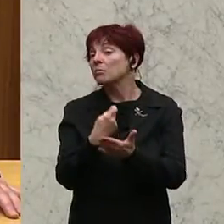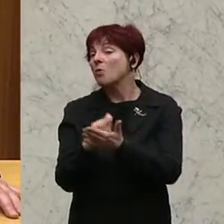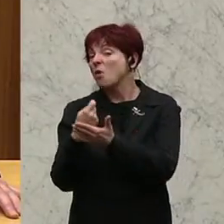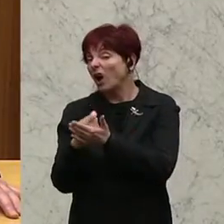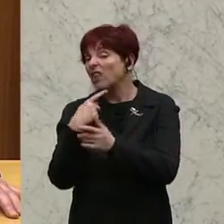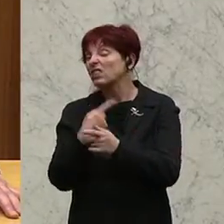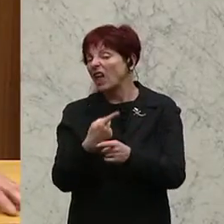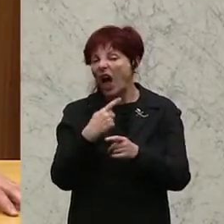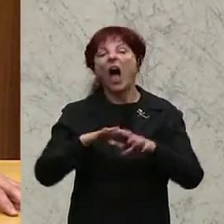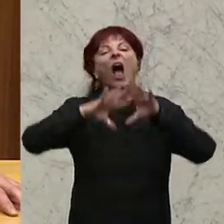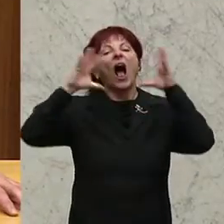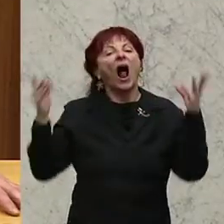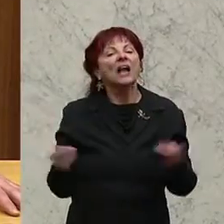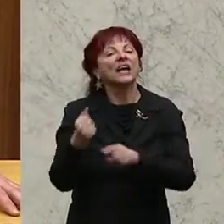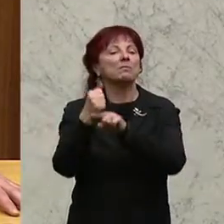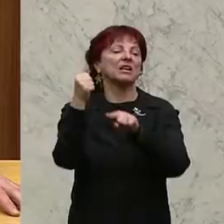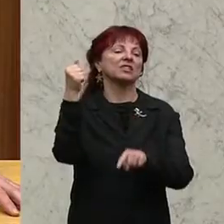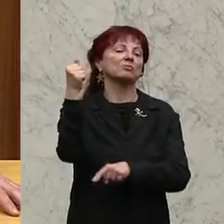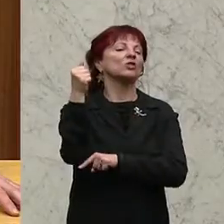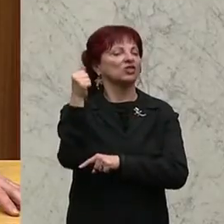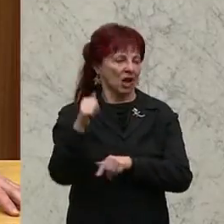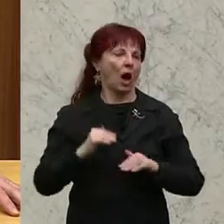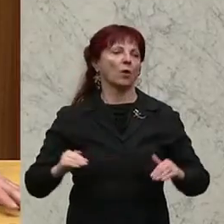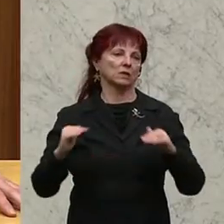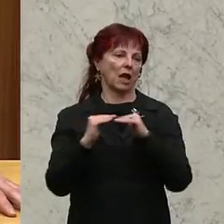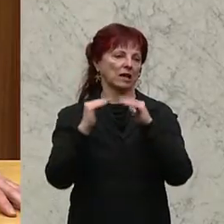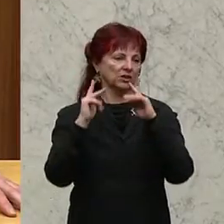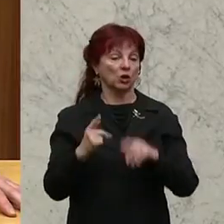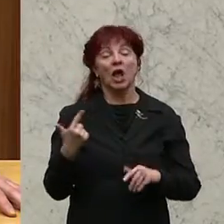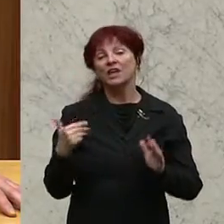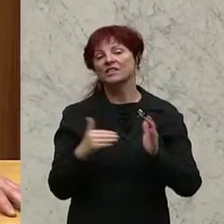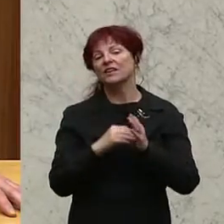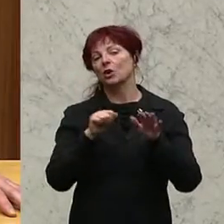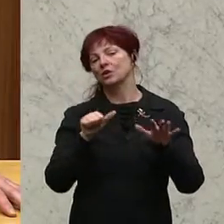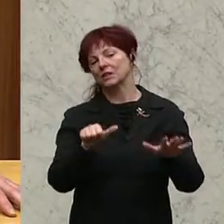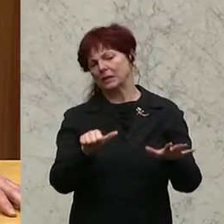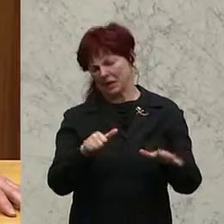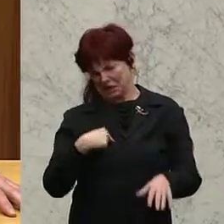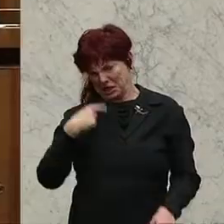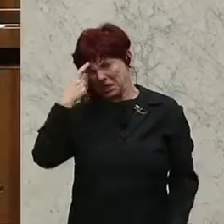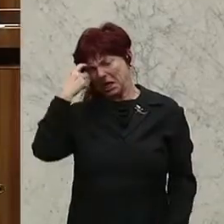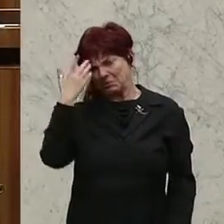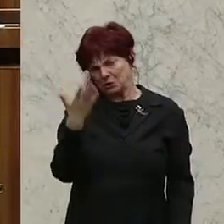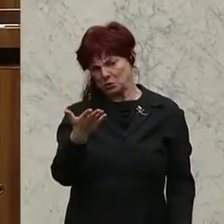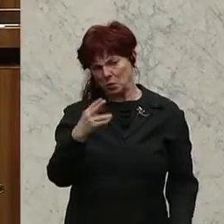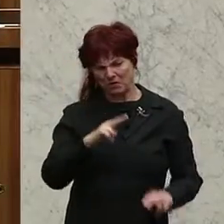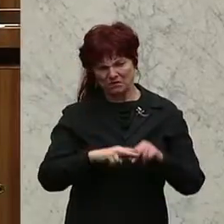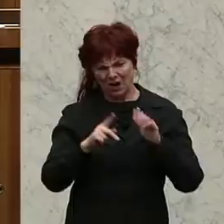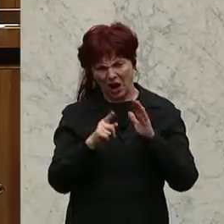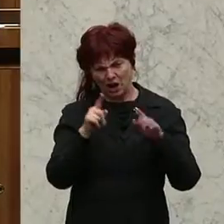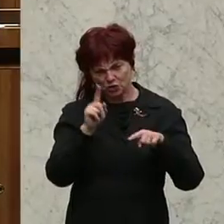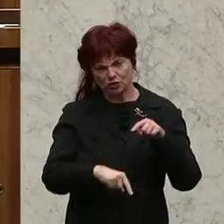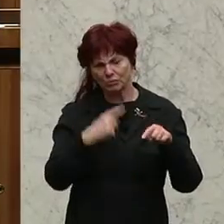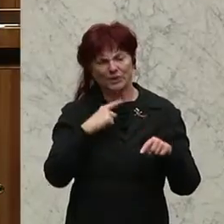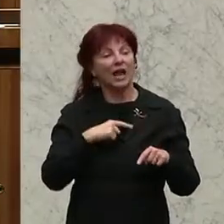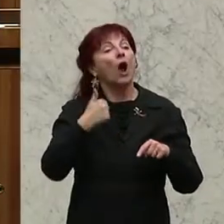Budget. 2016 sind, Herr Minister, korrigieren Sie mich, wenn die Zahl falsch ist, aber ich habe sie so in Erinnerung, 164 Millionen aus